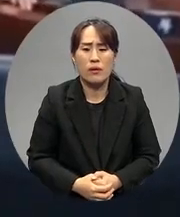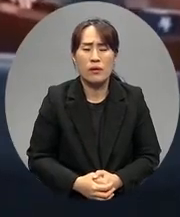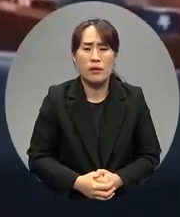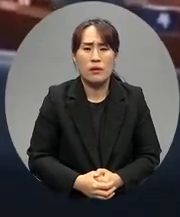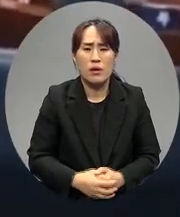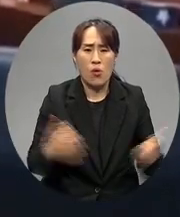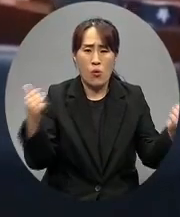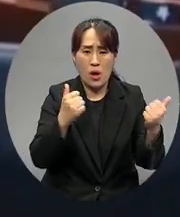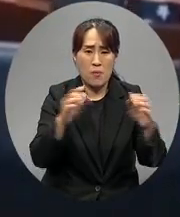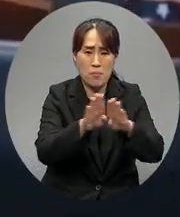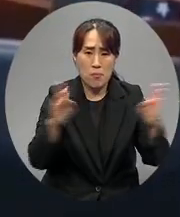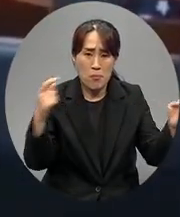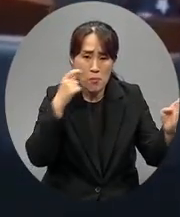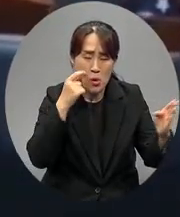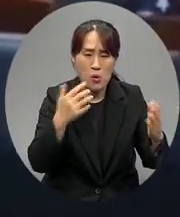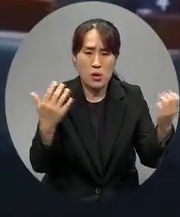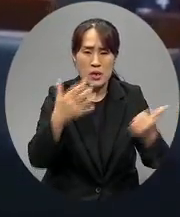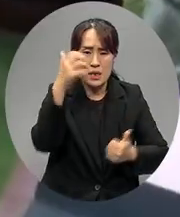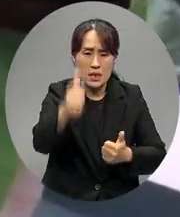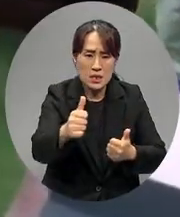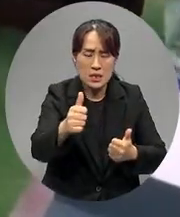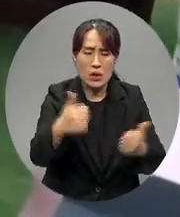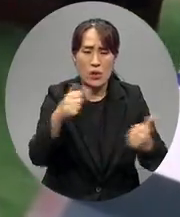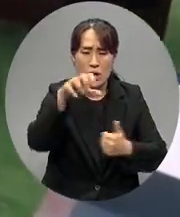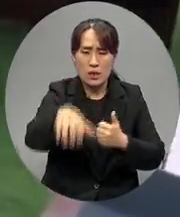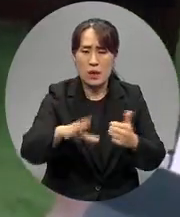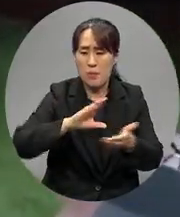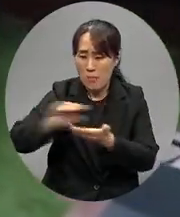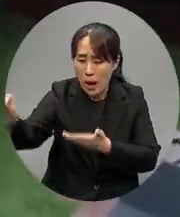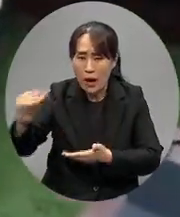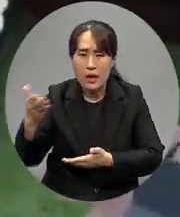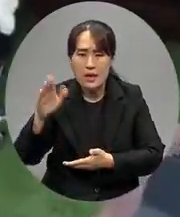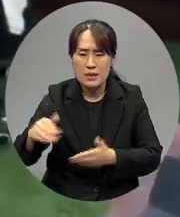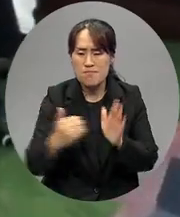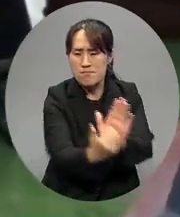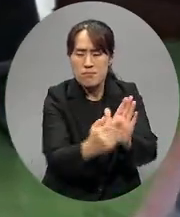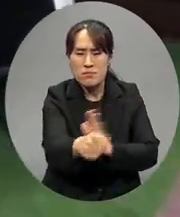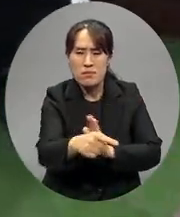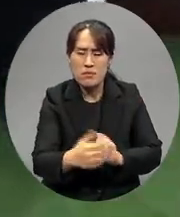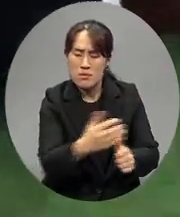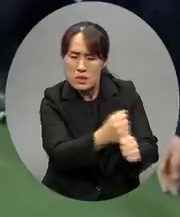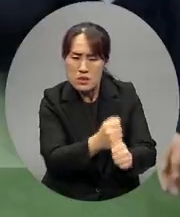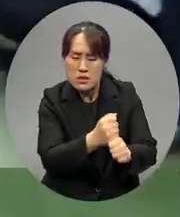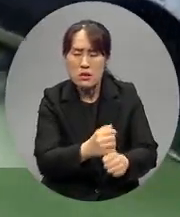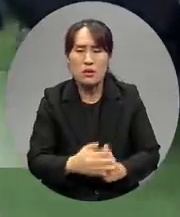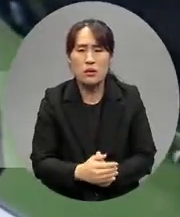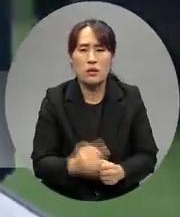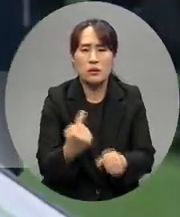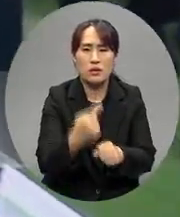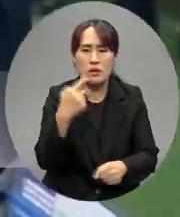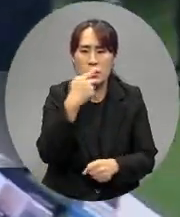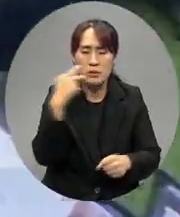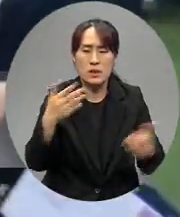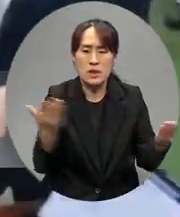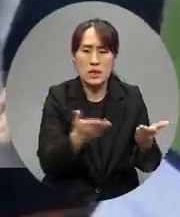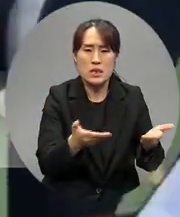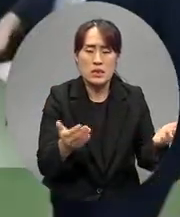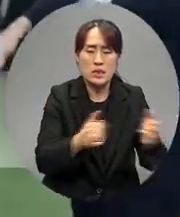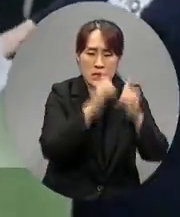진행이 불가능한 상황에 의장이 본회의장에서 퇴장하려 하지만 이를 막습니다. 지난해 음성지역